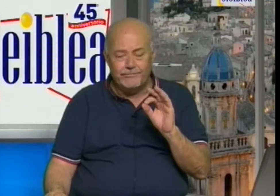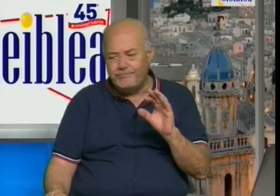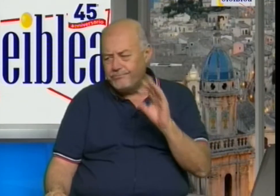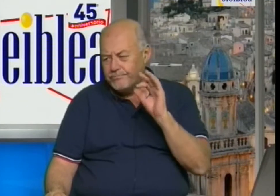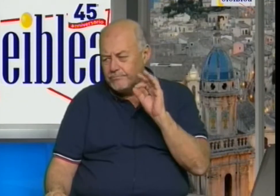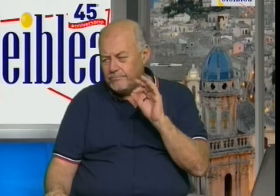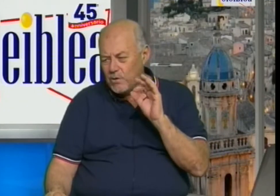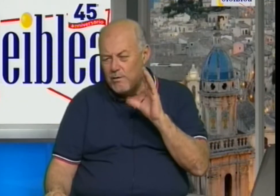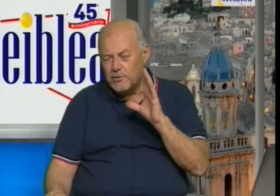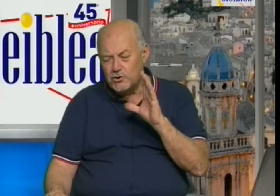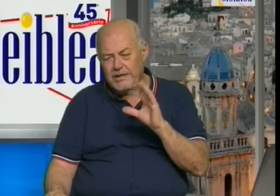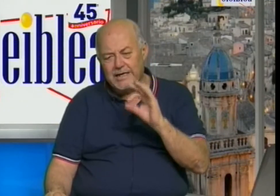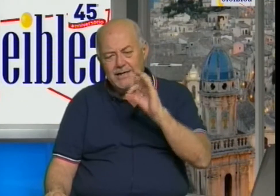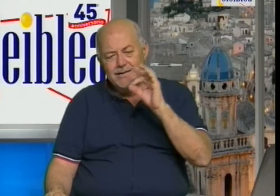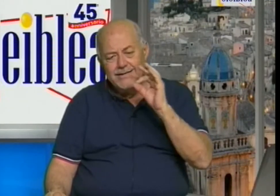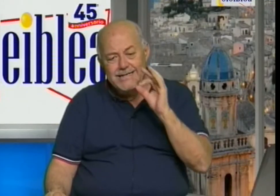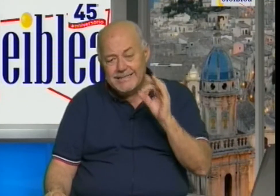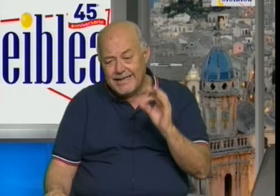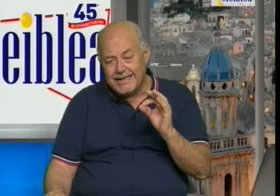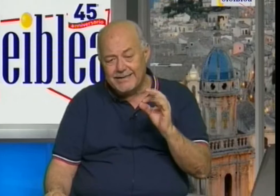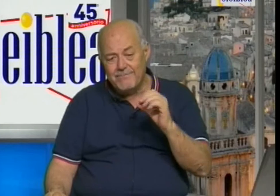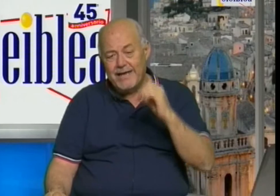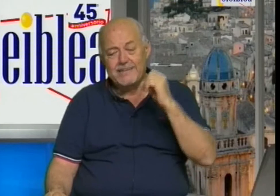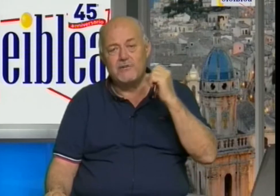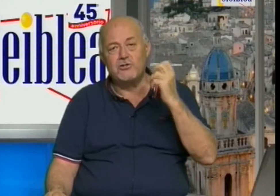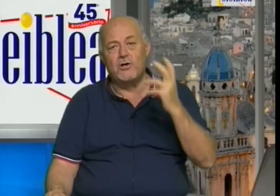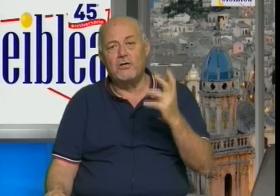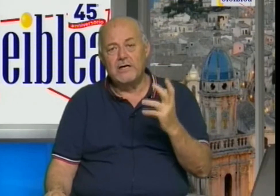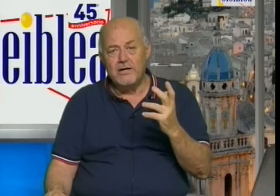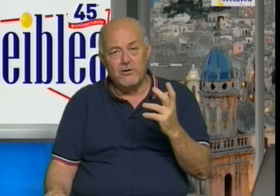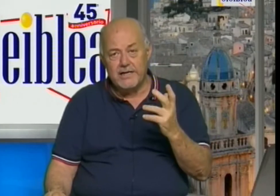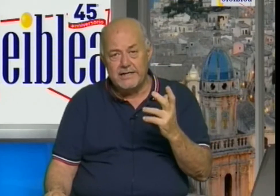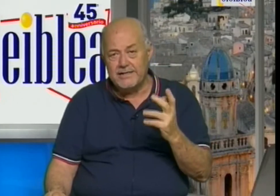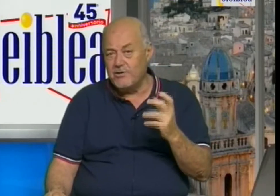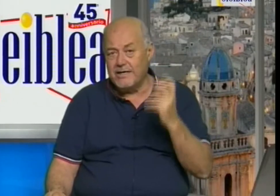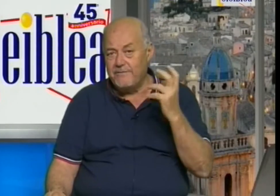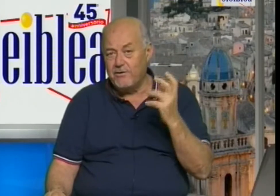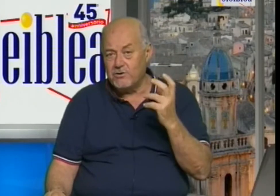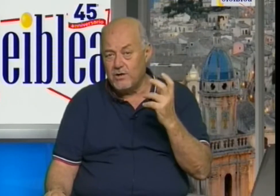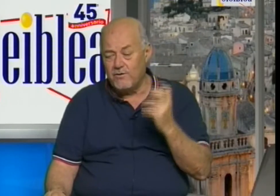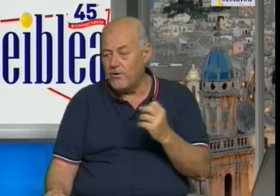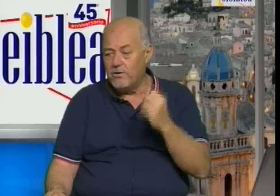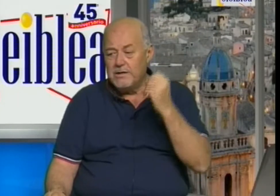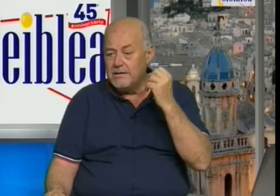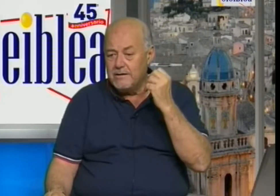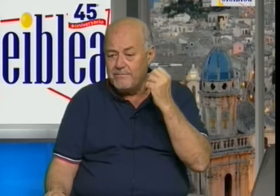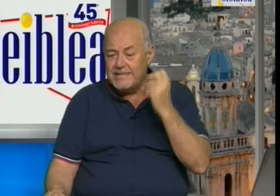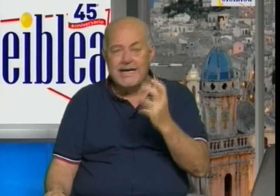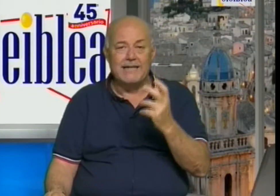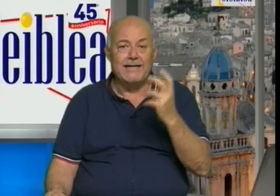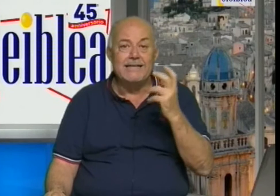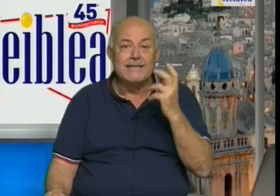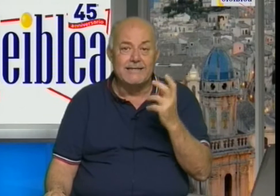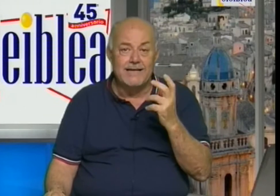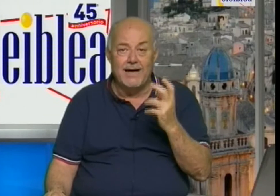vengono, come posso dire, instradati bene, se non ci sono le organizzazioni che fanno questo lavoro,